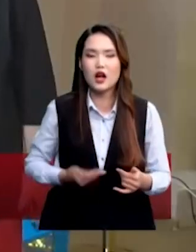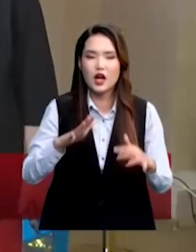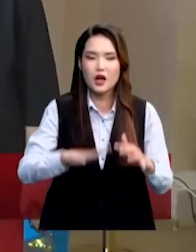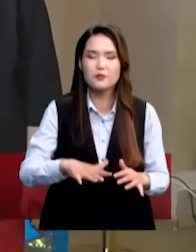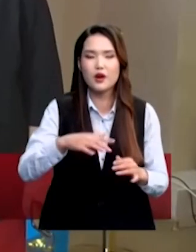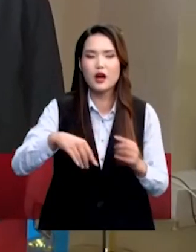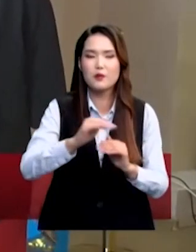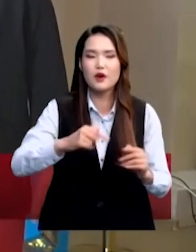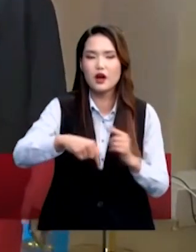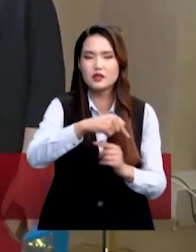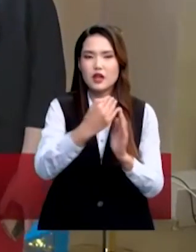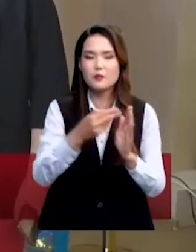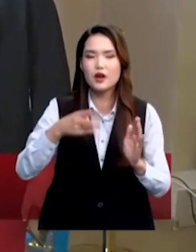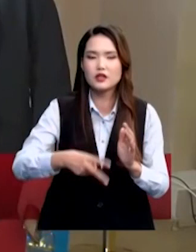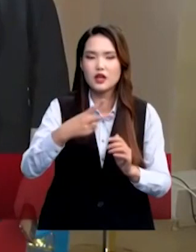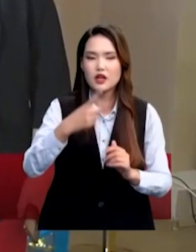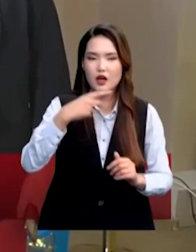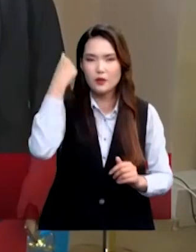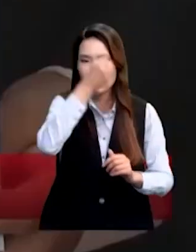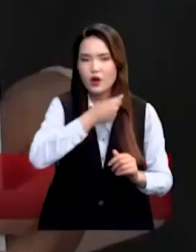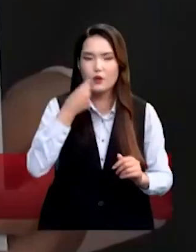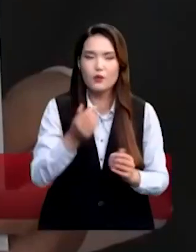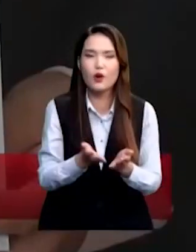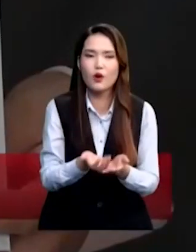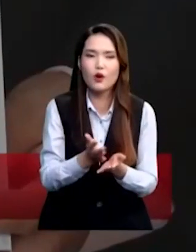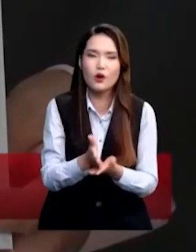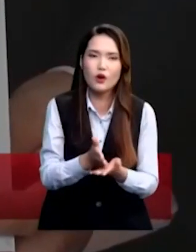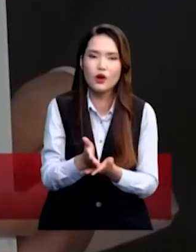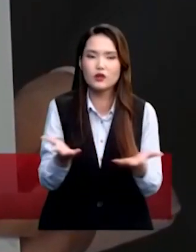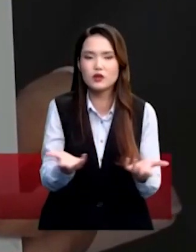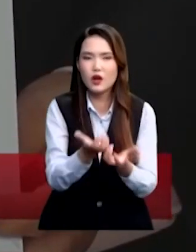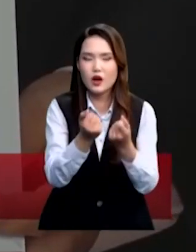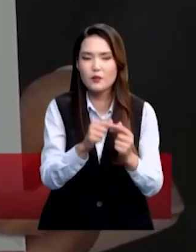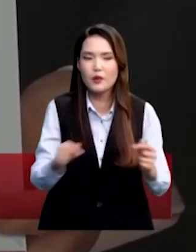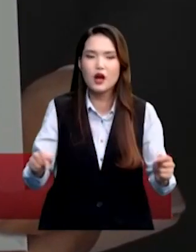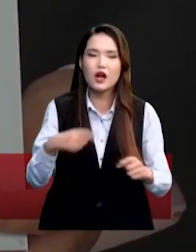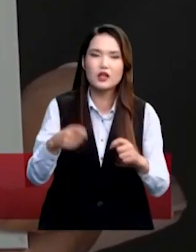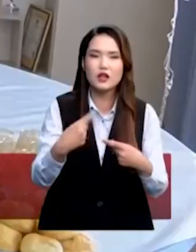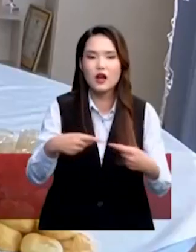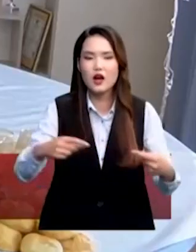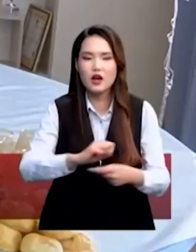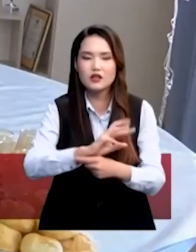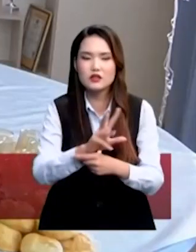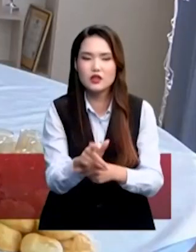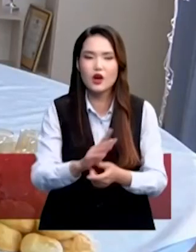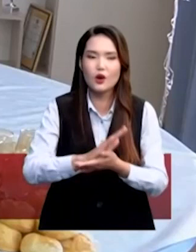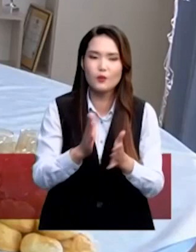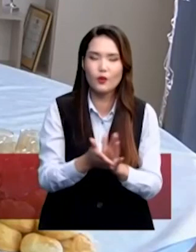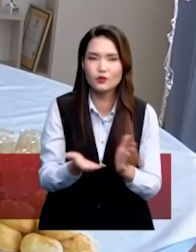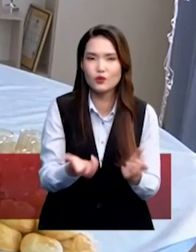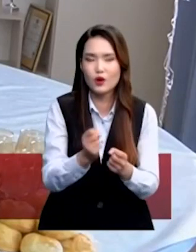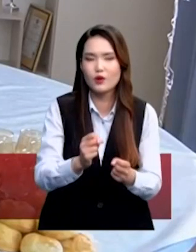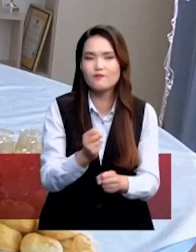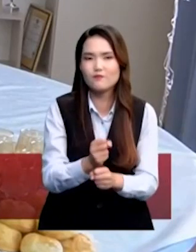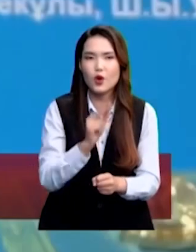кәсіптік бағдарлау жобасын 2021 жылдан бері қолдап келеді. Осы аралықта шеберханаларды жабдықтау, қаржылық қолдау